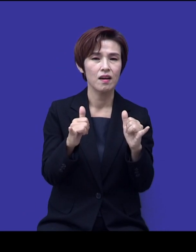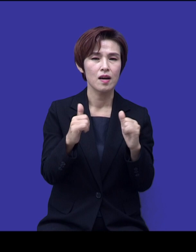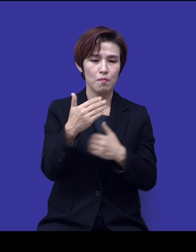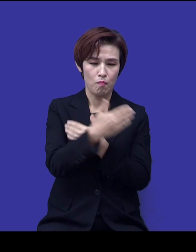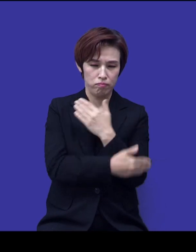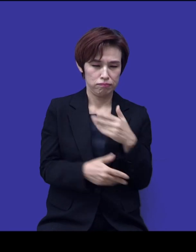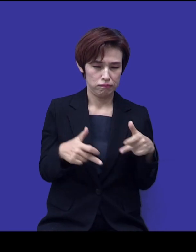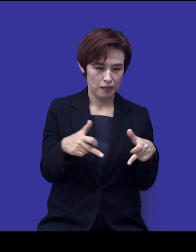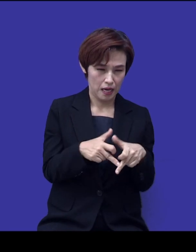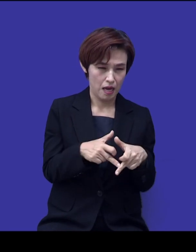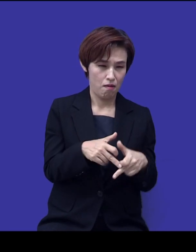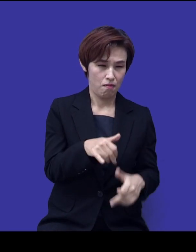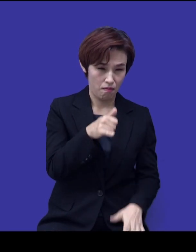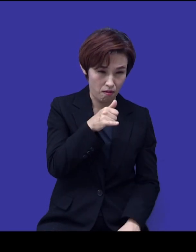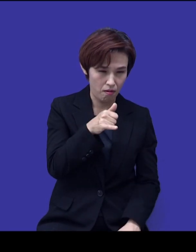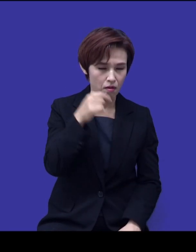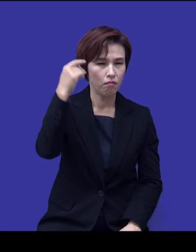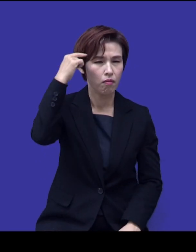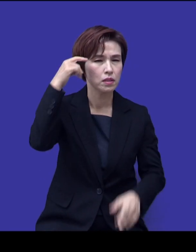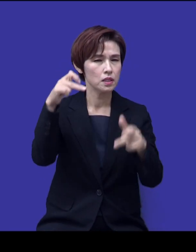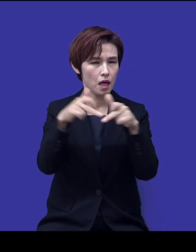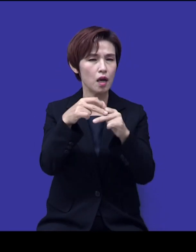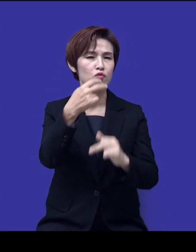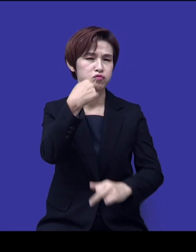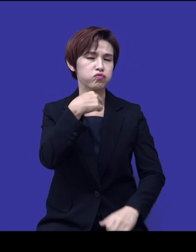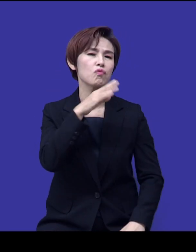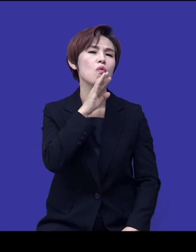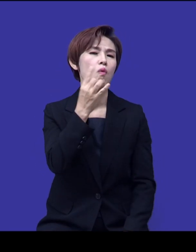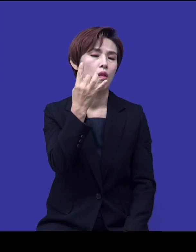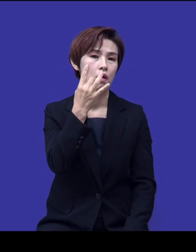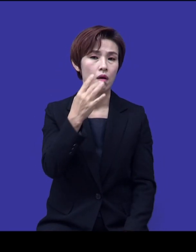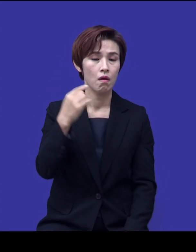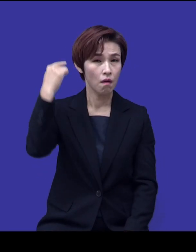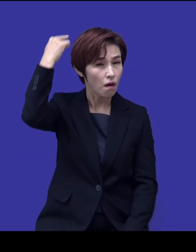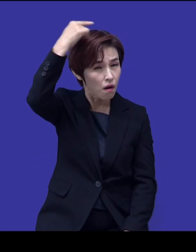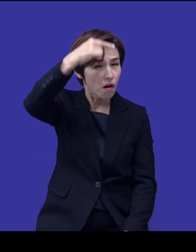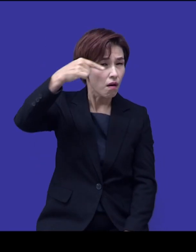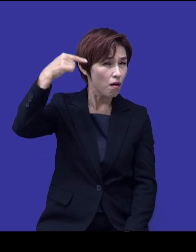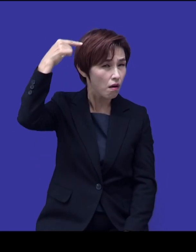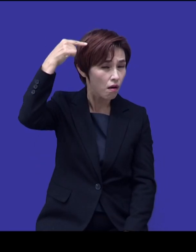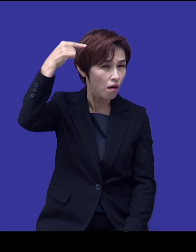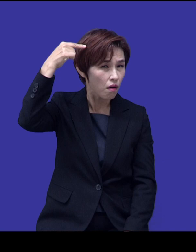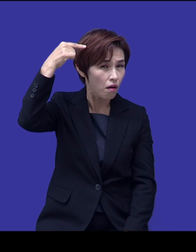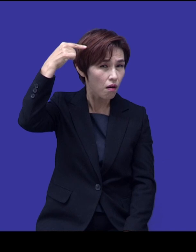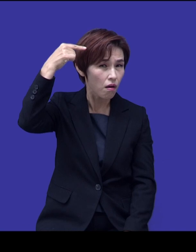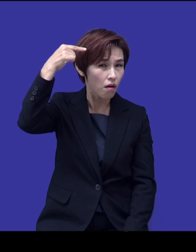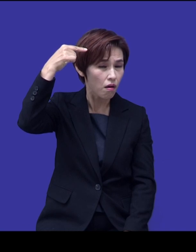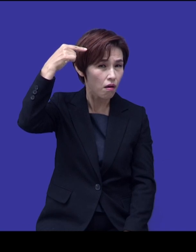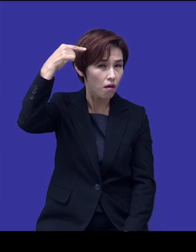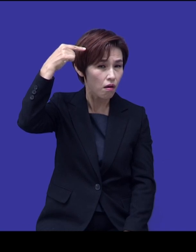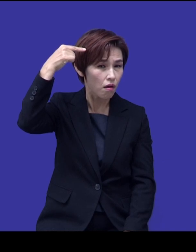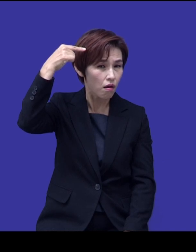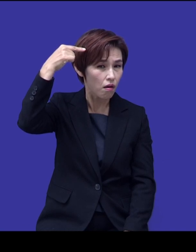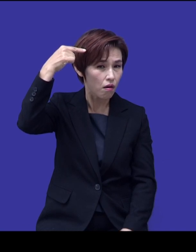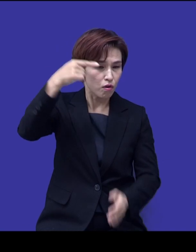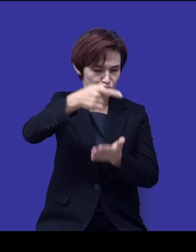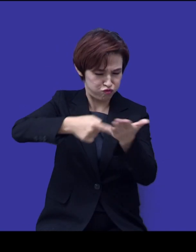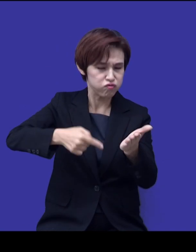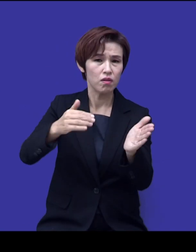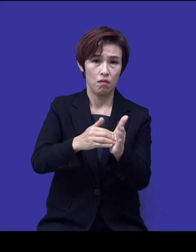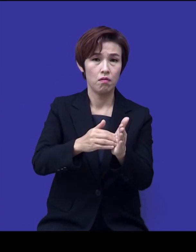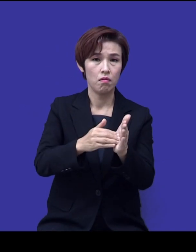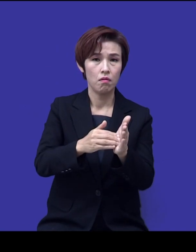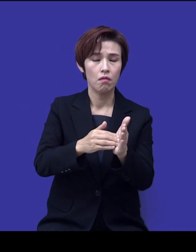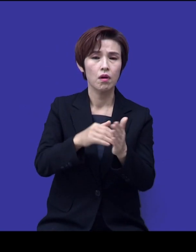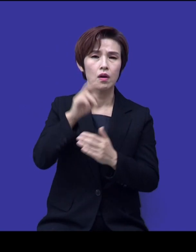때. 사고에서 지금도 이게 뇌가 구멍이 날 정도로 잘라놨을 때요. 아. 그런데 왜 그